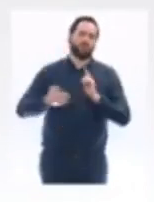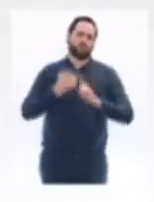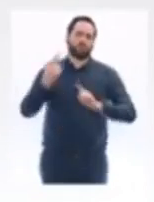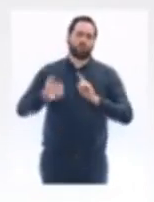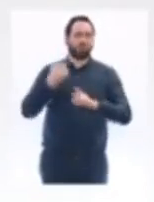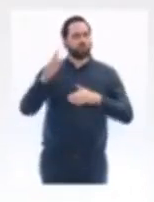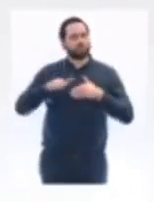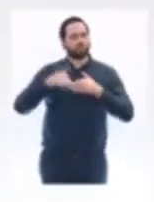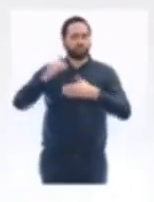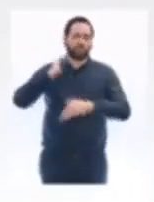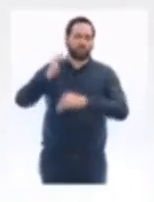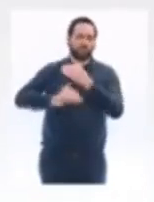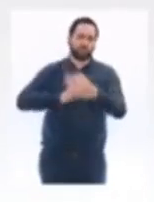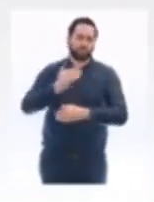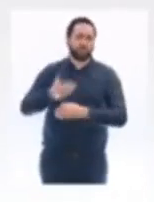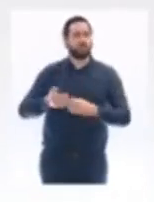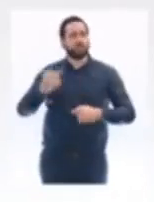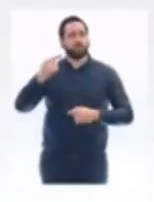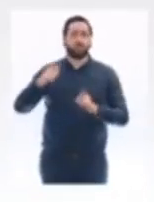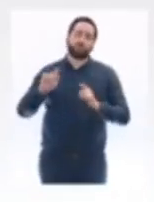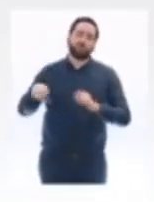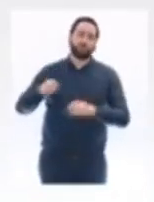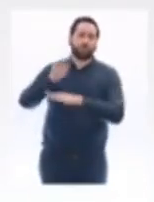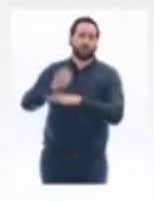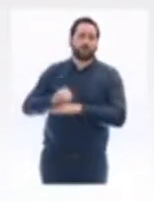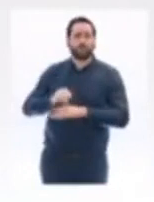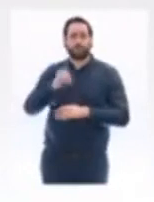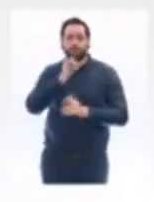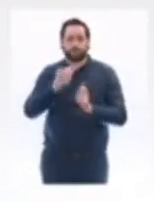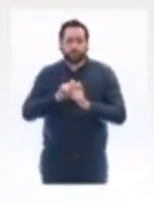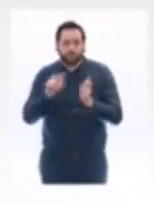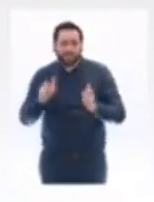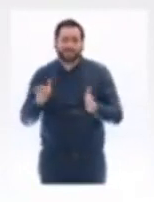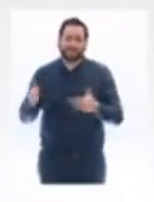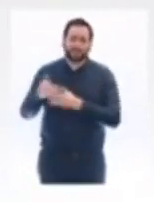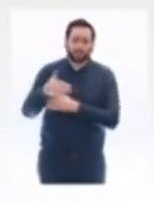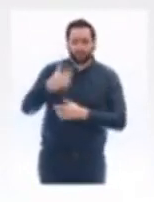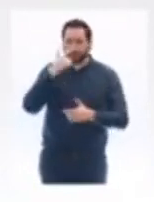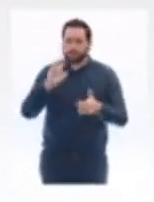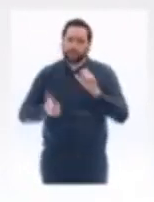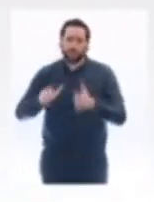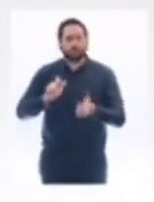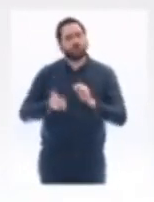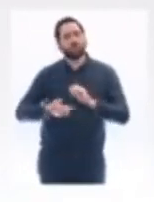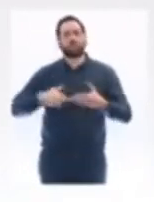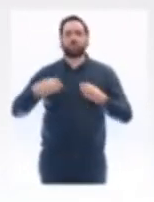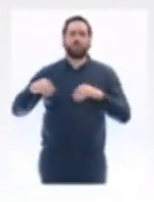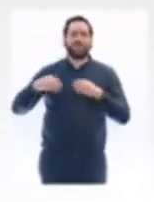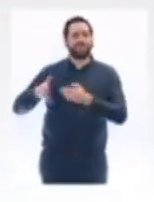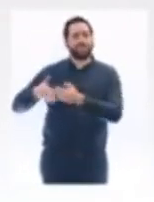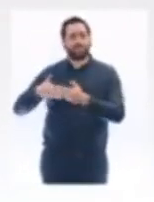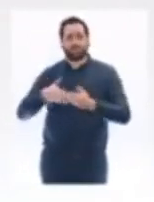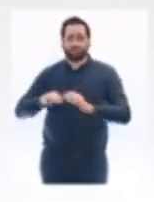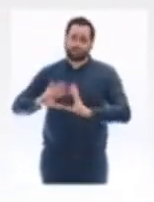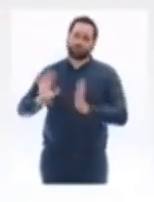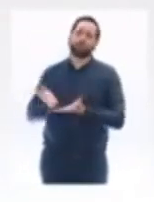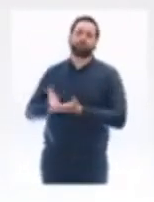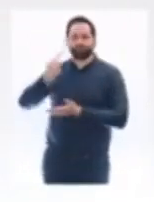cette conférence de presse en vous indiquant qu'on me précise que l'attestation devrait être téléchargeable entre 20h30